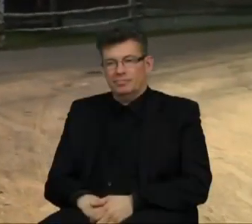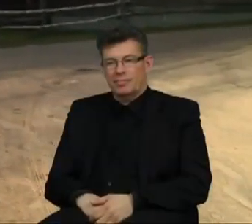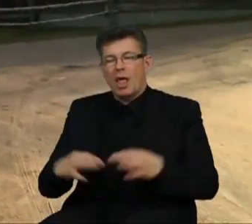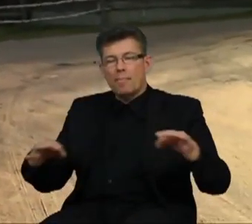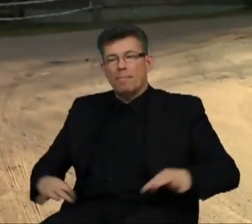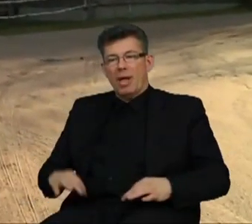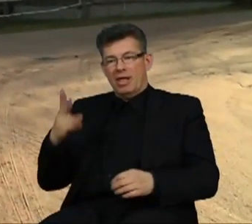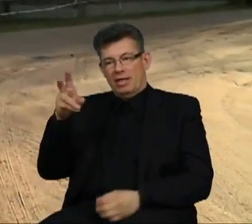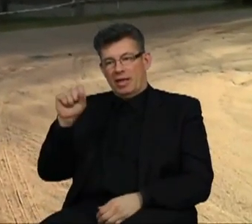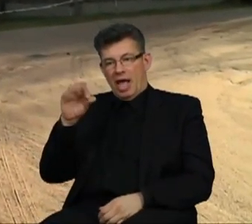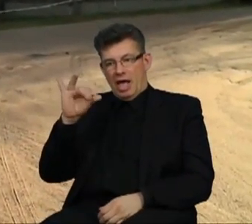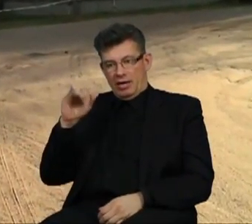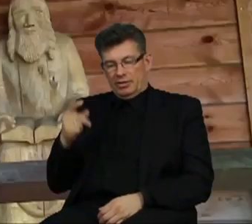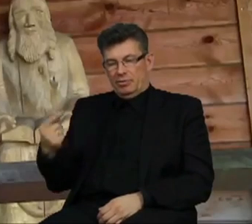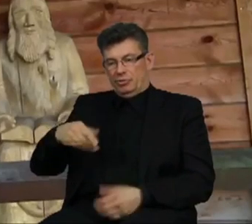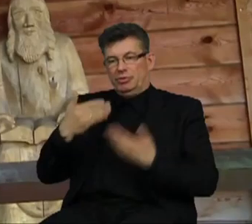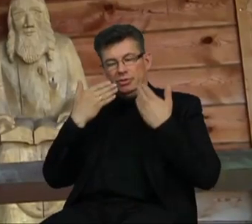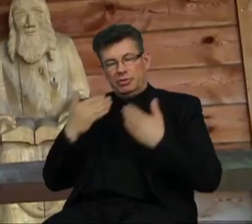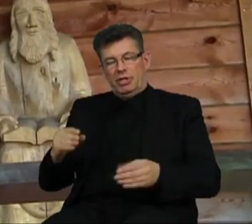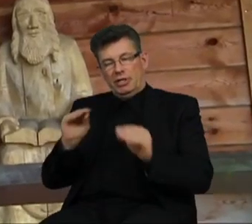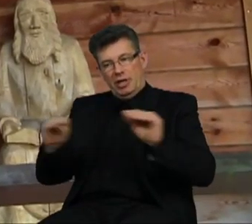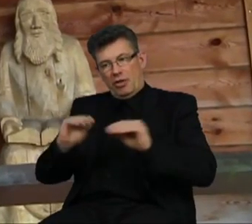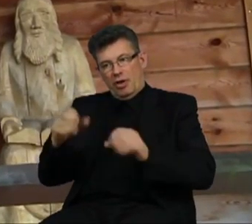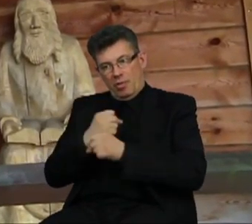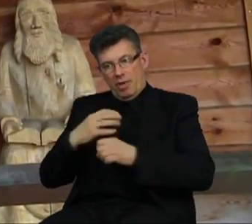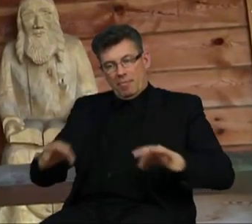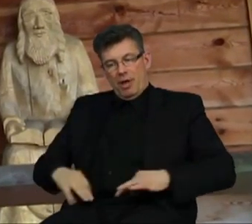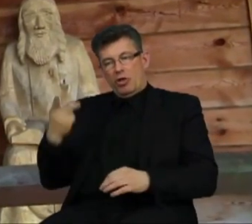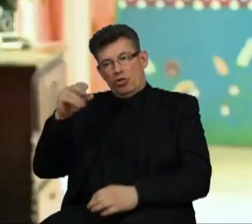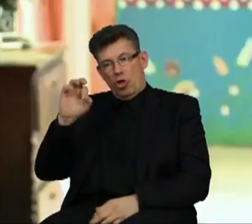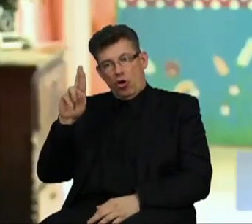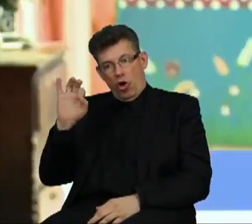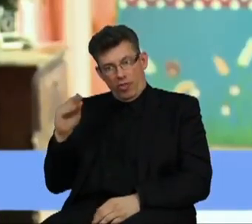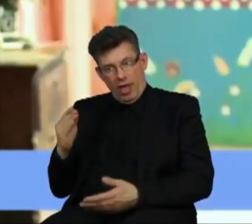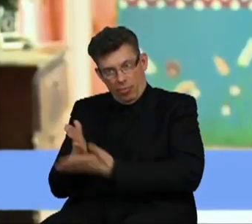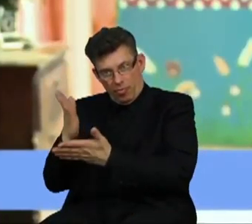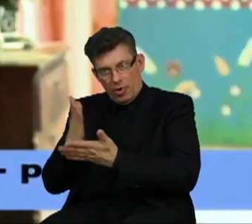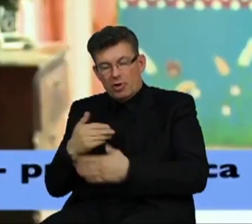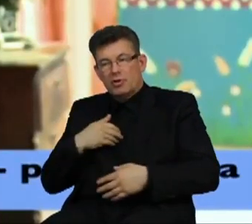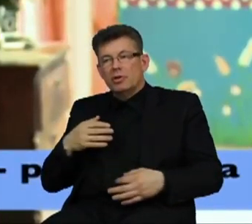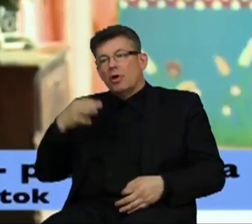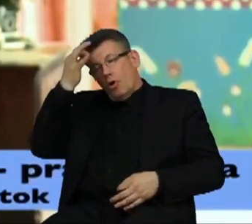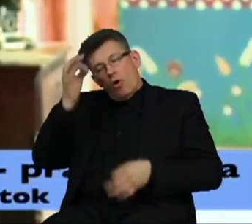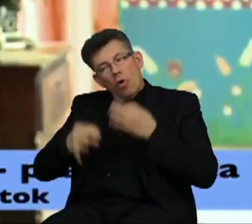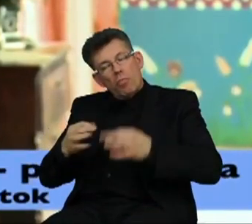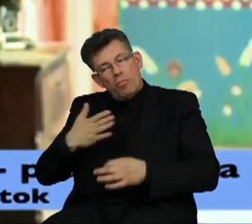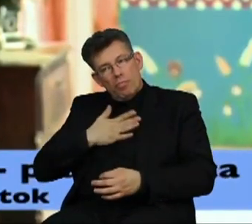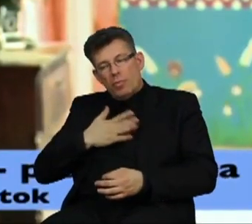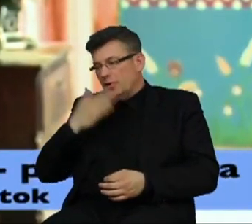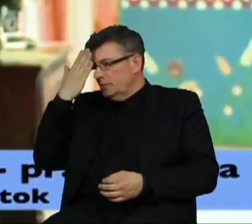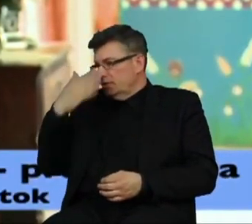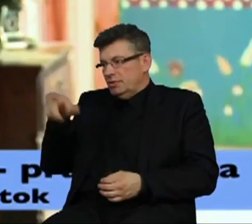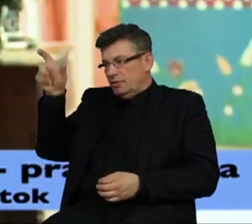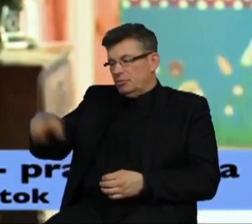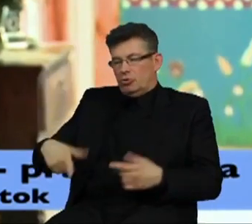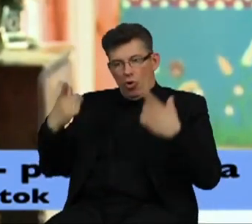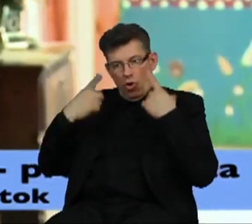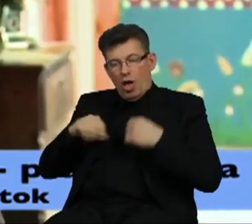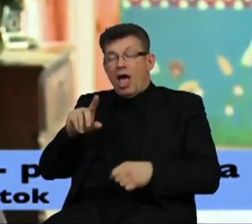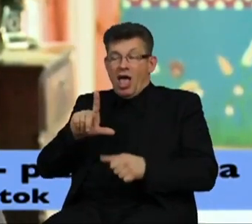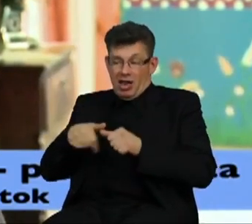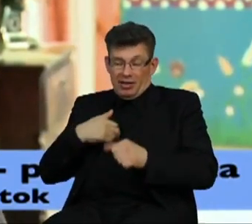Pani Kasia trafiła do nas dzięki trenerowi pracy pani Dorocie. Byłam pełna obaw, nie znałam takich osób, ale zgodziłam